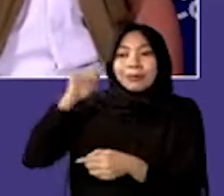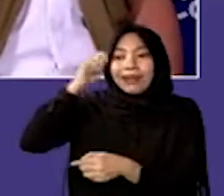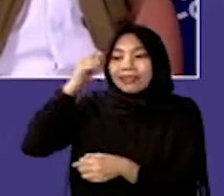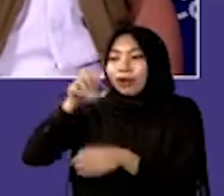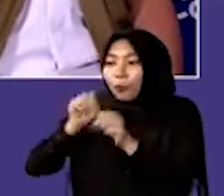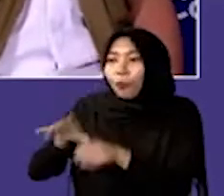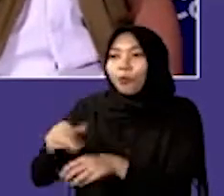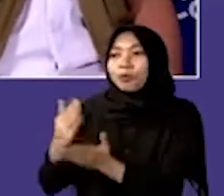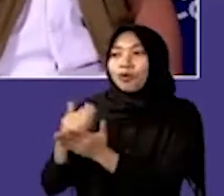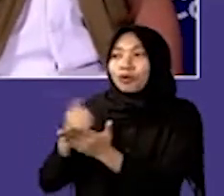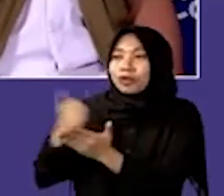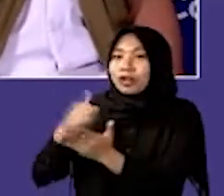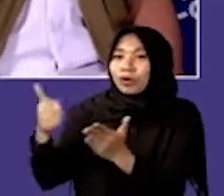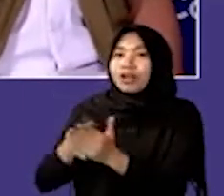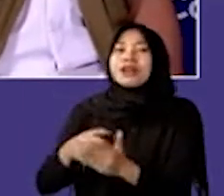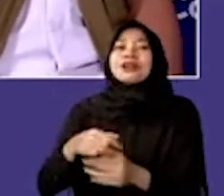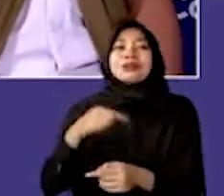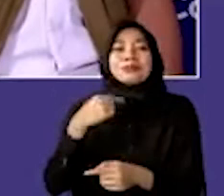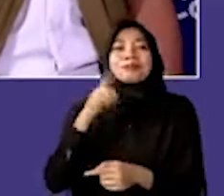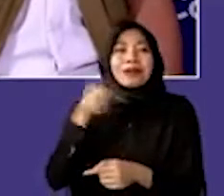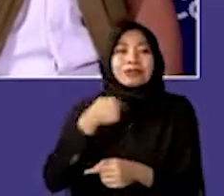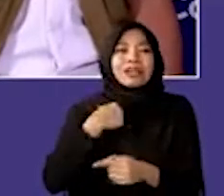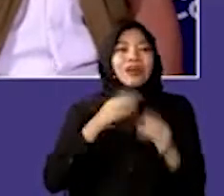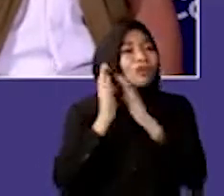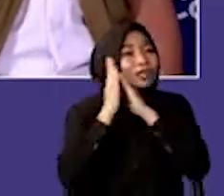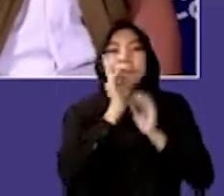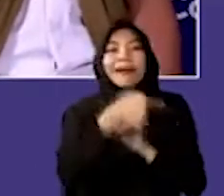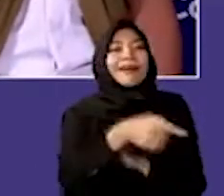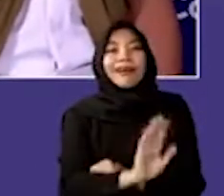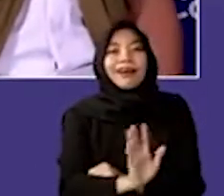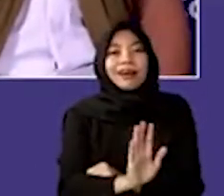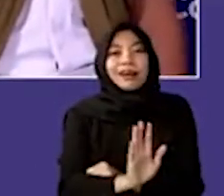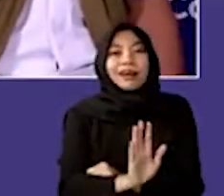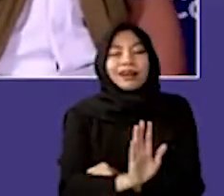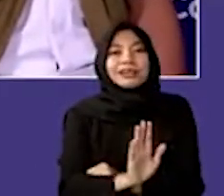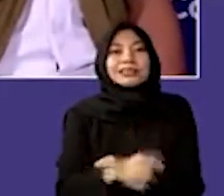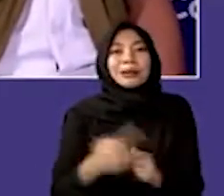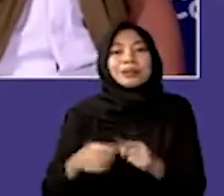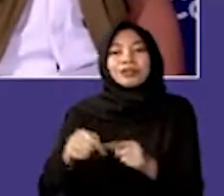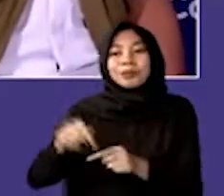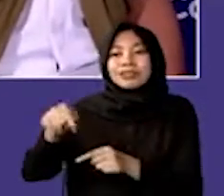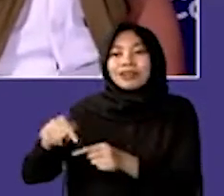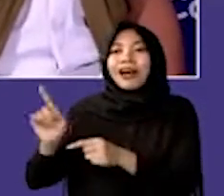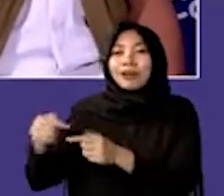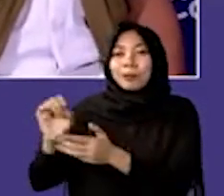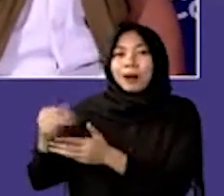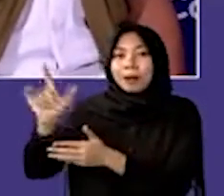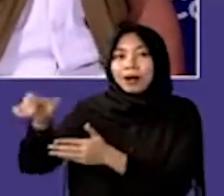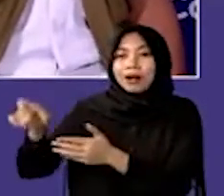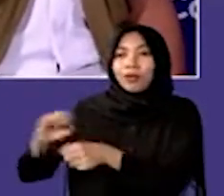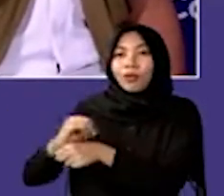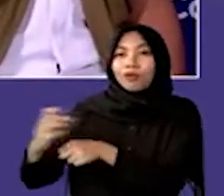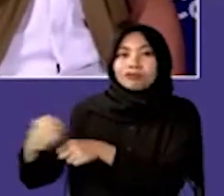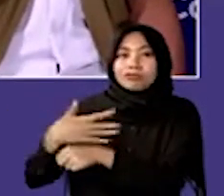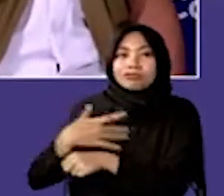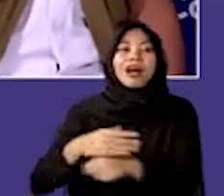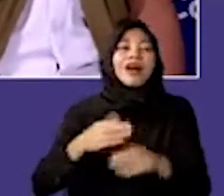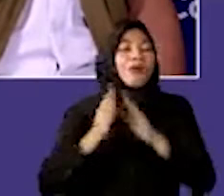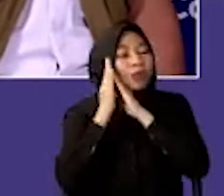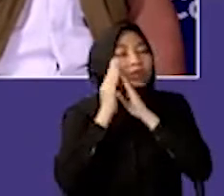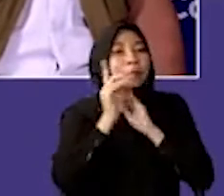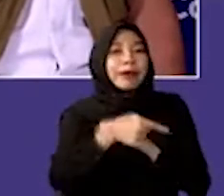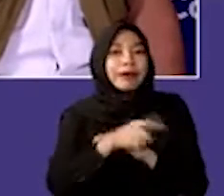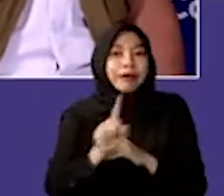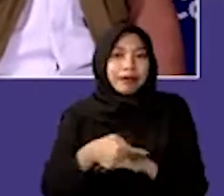yakin ee hotel-hotel itu mungkin tidak sampai terisi dan juga yang perlu kita ketahui bahwa covid ini